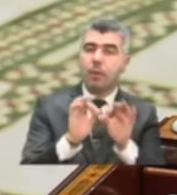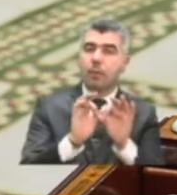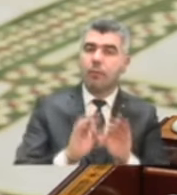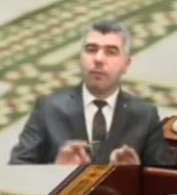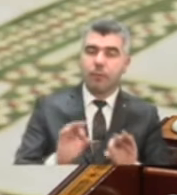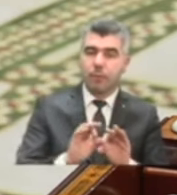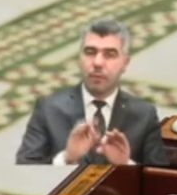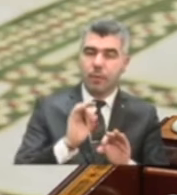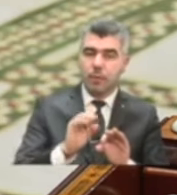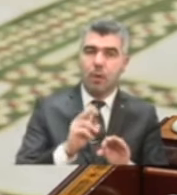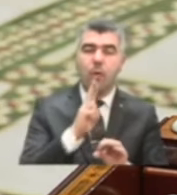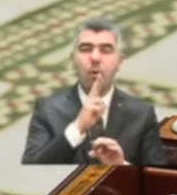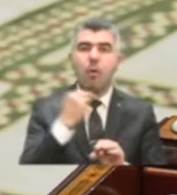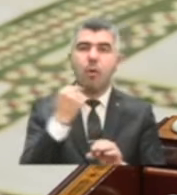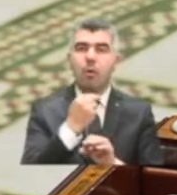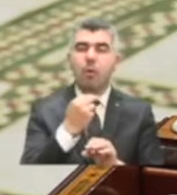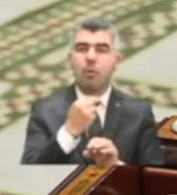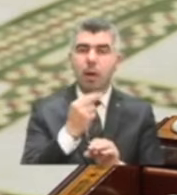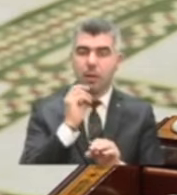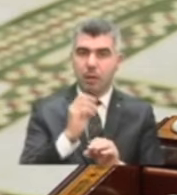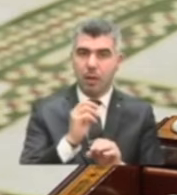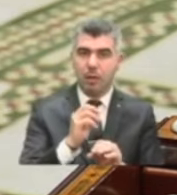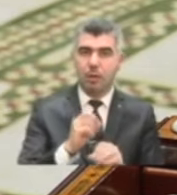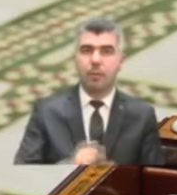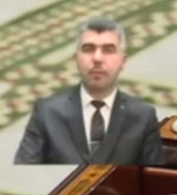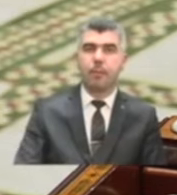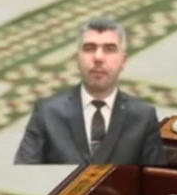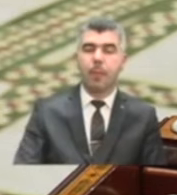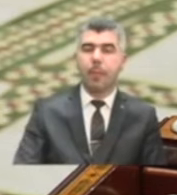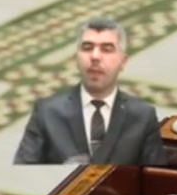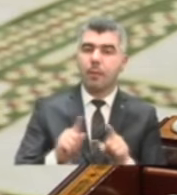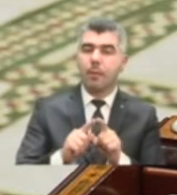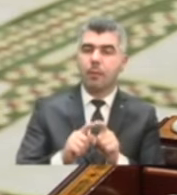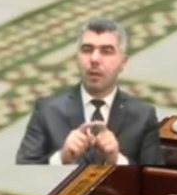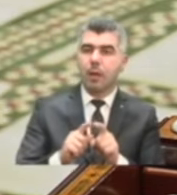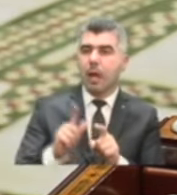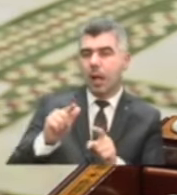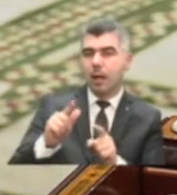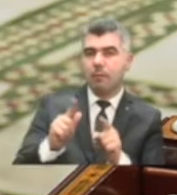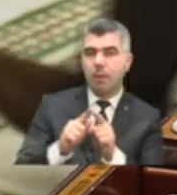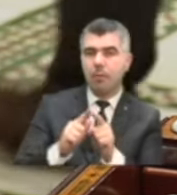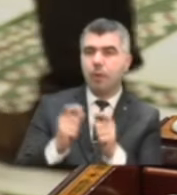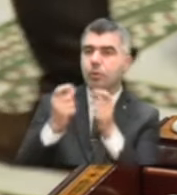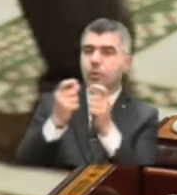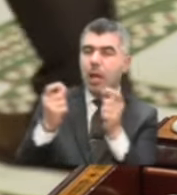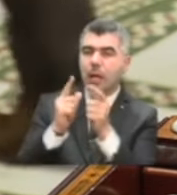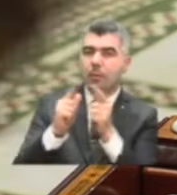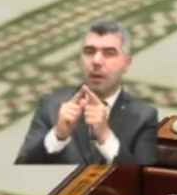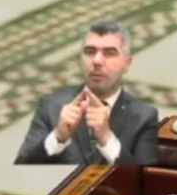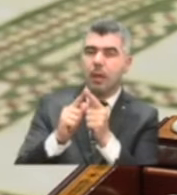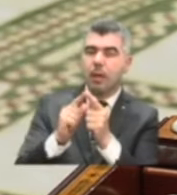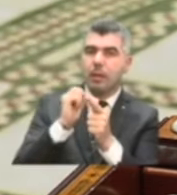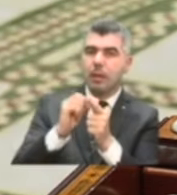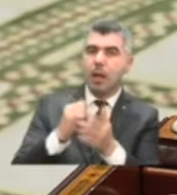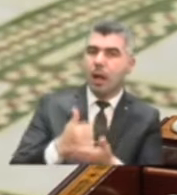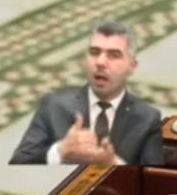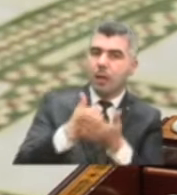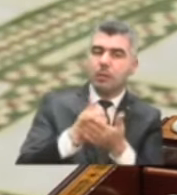هذيك مساهمه ديال الدوله، مساهمه بحال اي مستثمر تيساهم في الشركه، سي دو